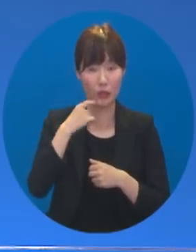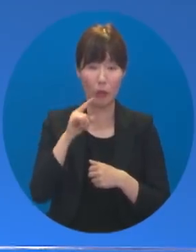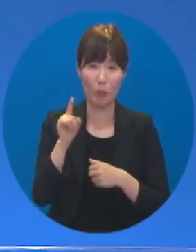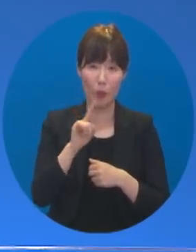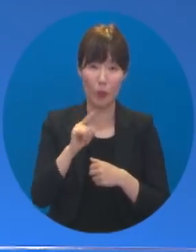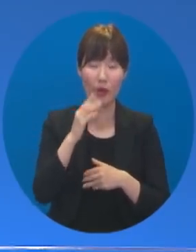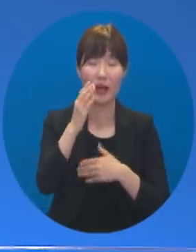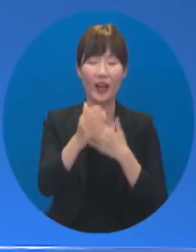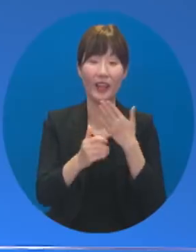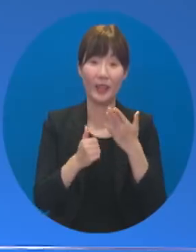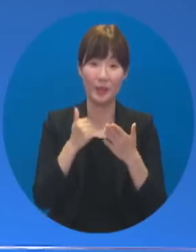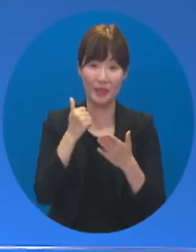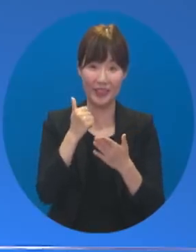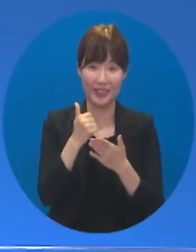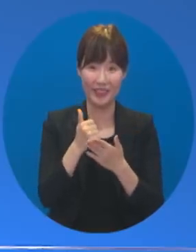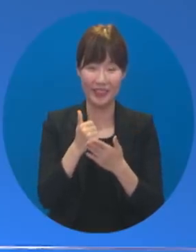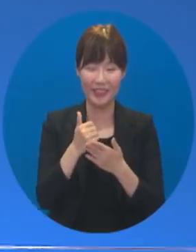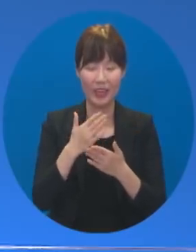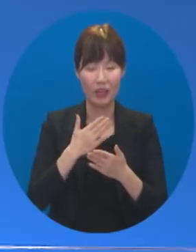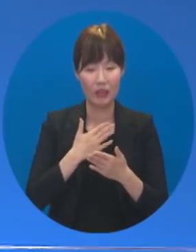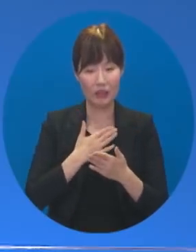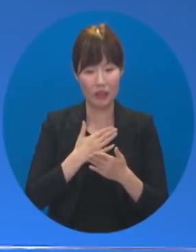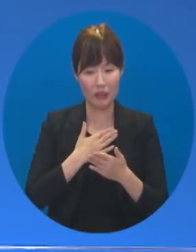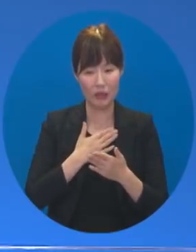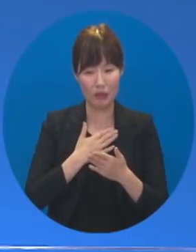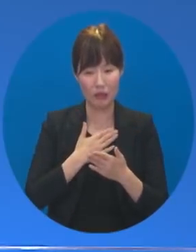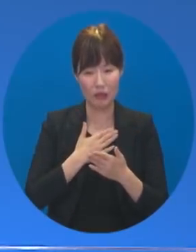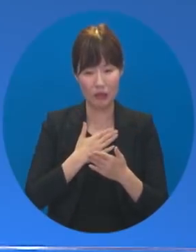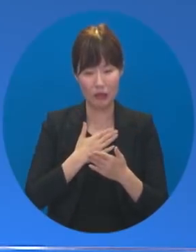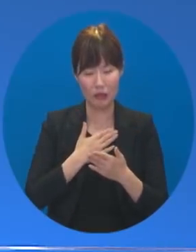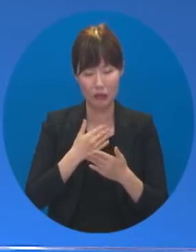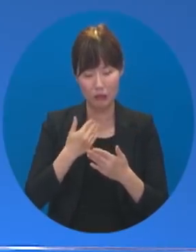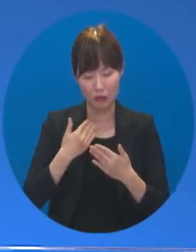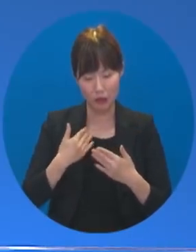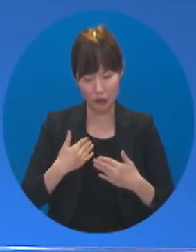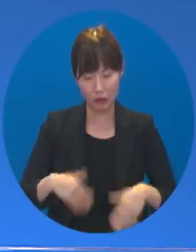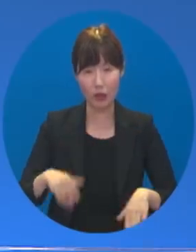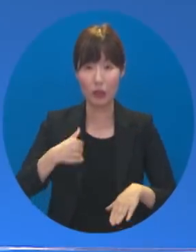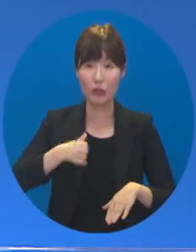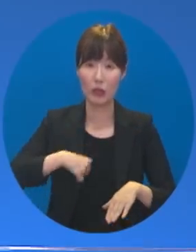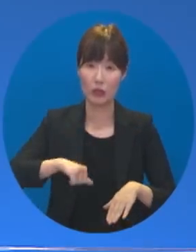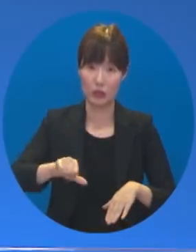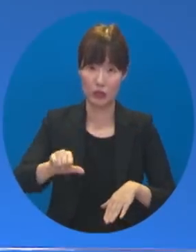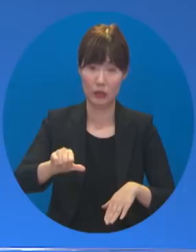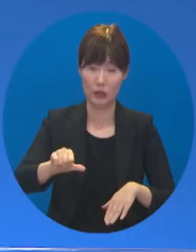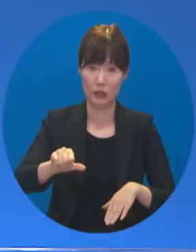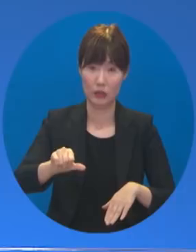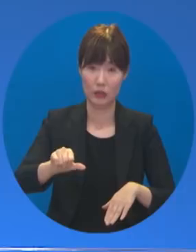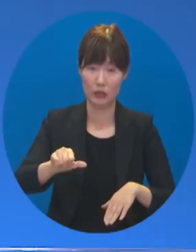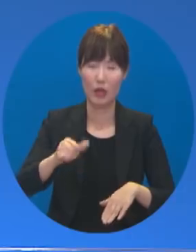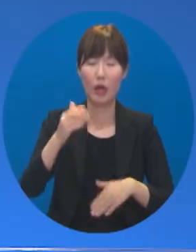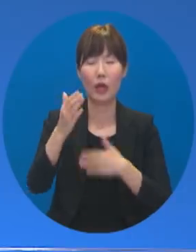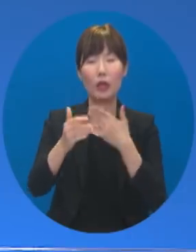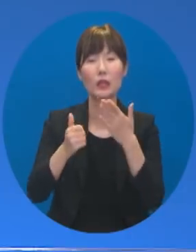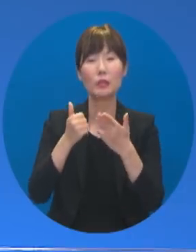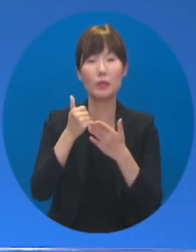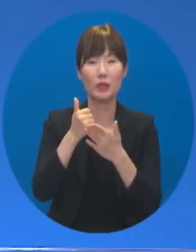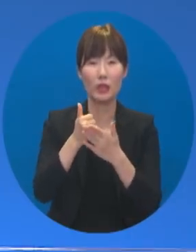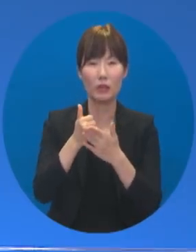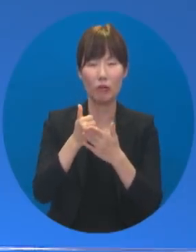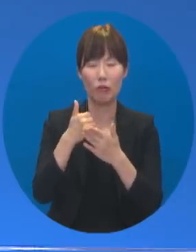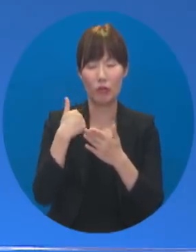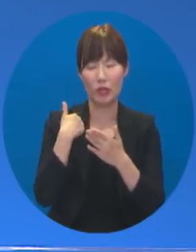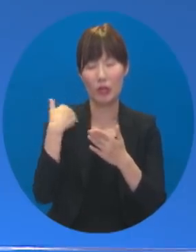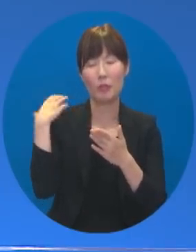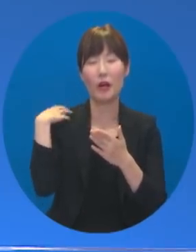하나님께서 나에게 저 연약한 아들을 이 연약한 아들을 하나님께서